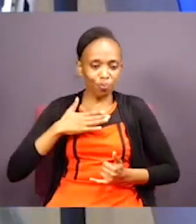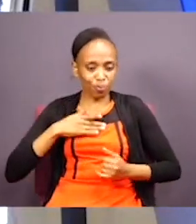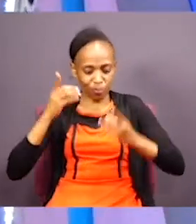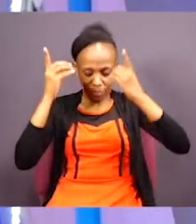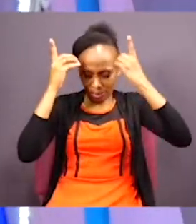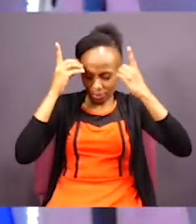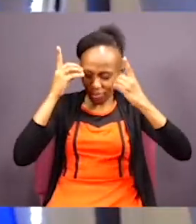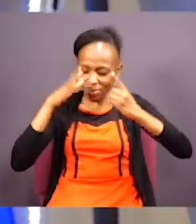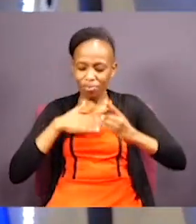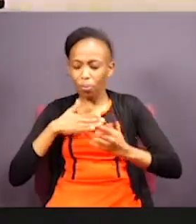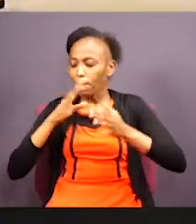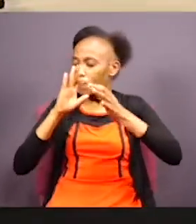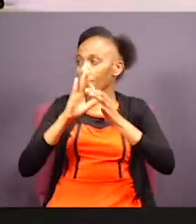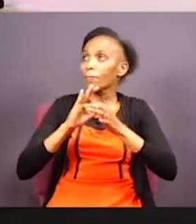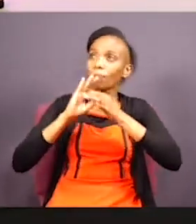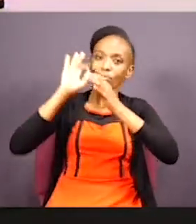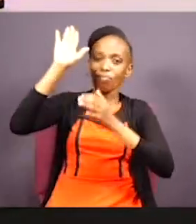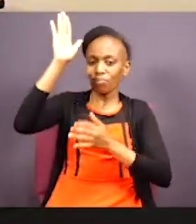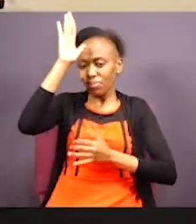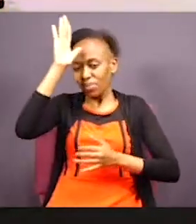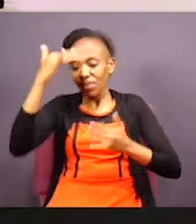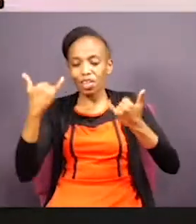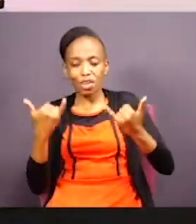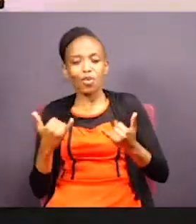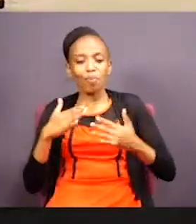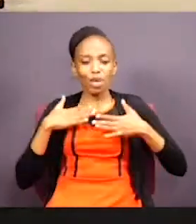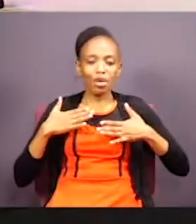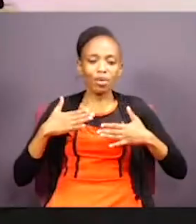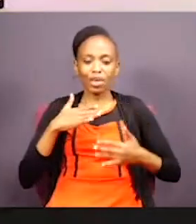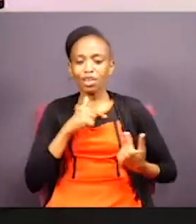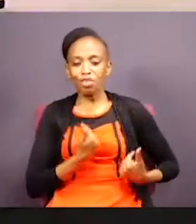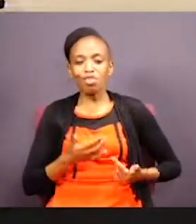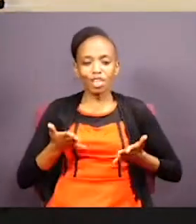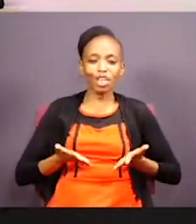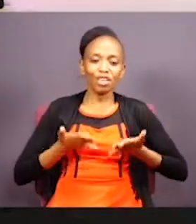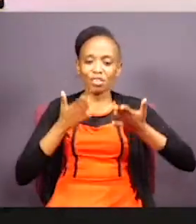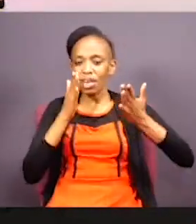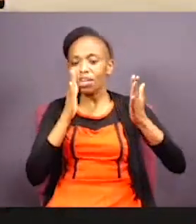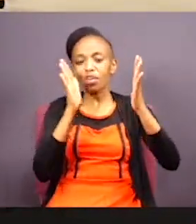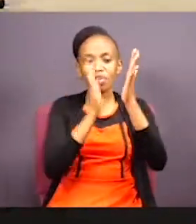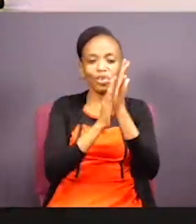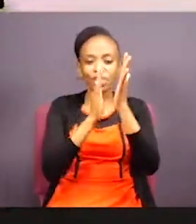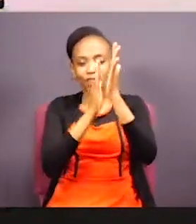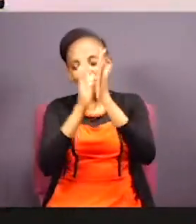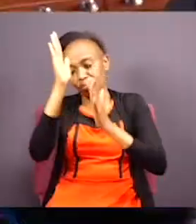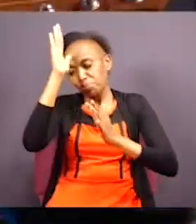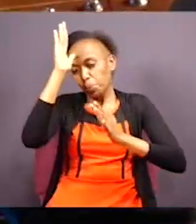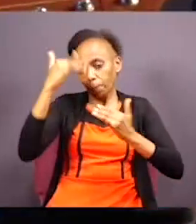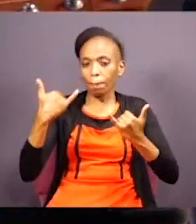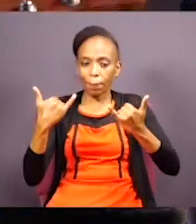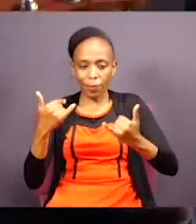yangu imeamua mimi ni wako baba. Moyo wangu tainuka na kukusifu